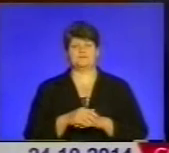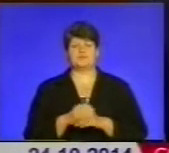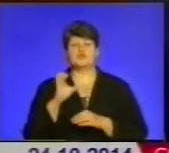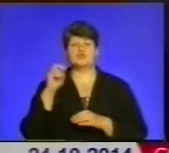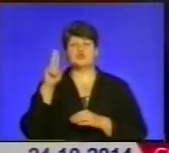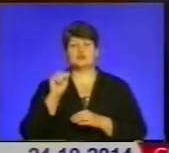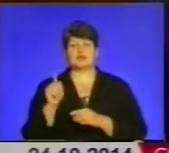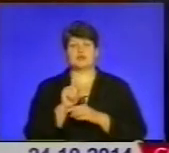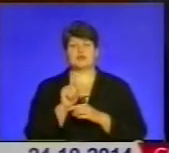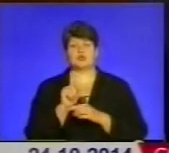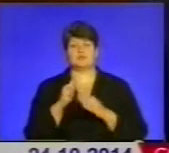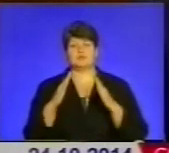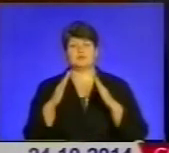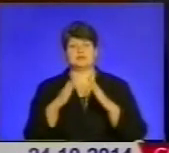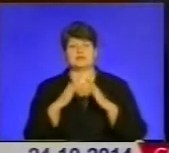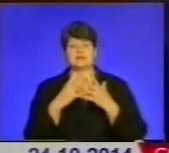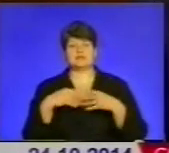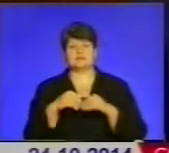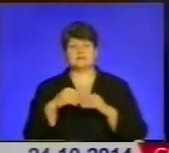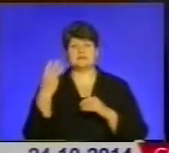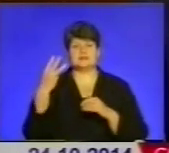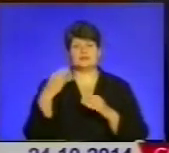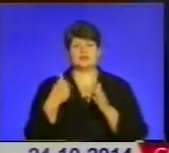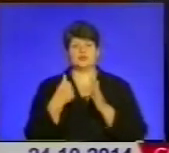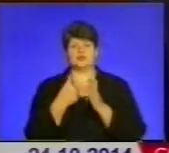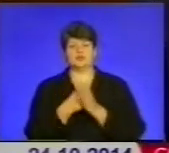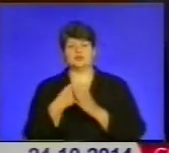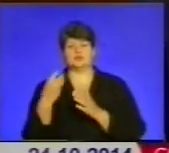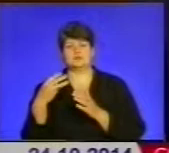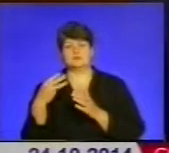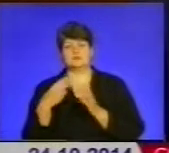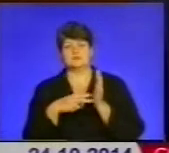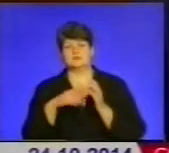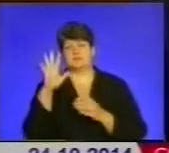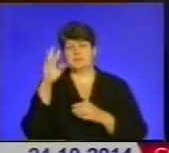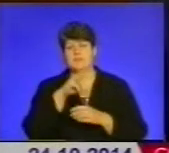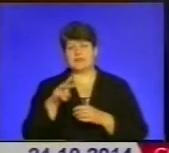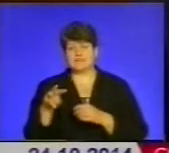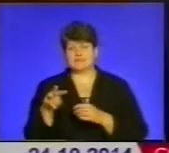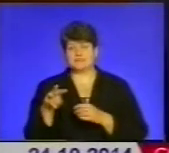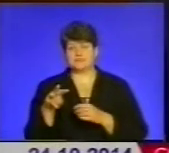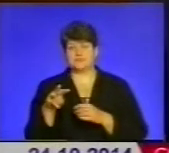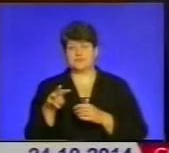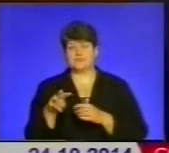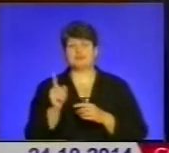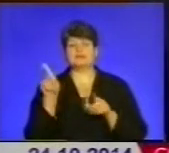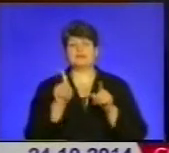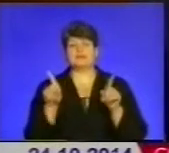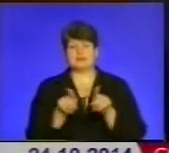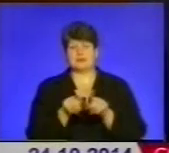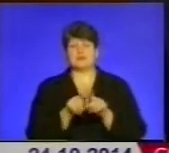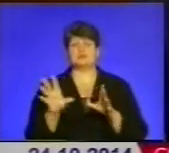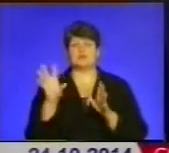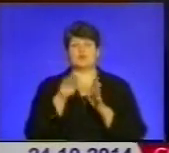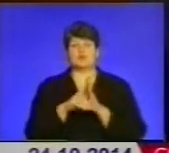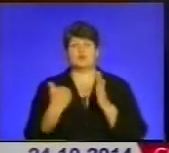соціальні норми житла на сім'ю з 10 до 35 метрів. Так само запроваджені нові соціальні